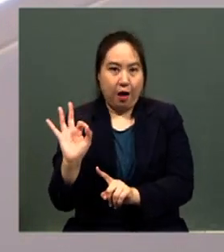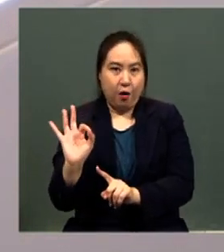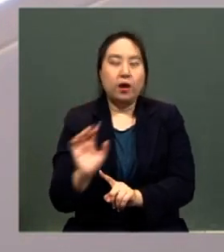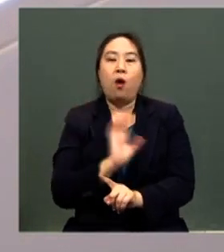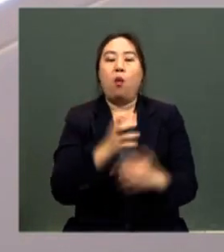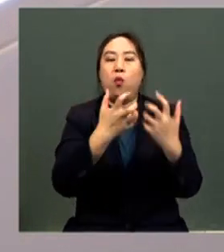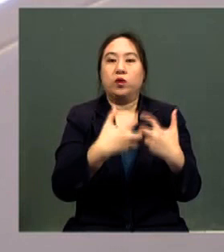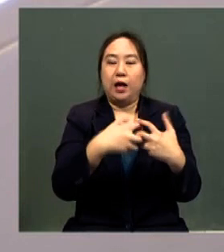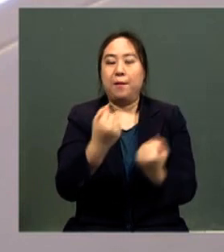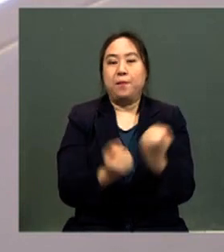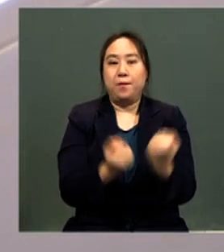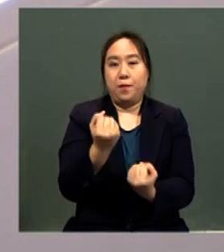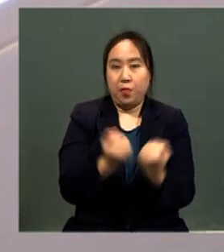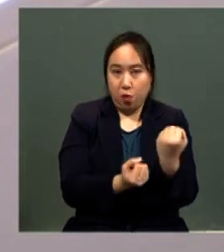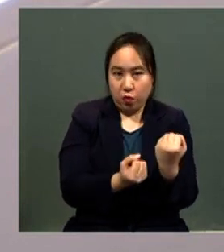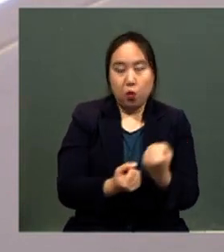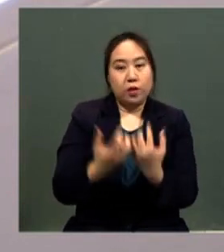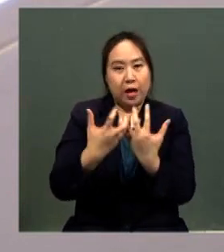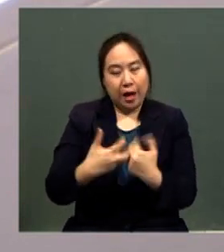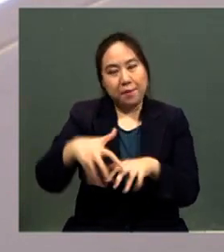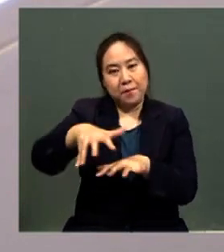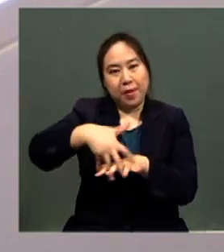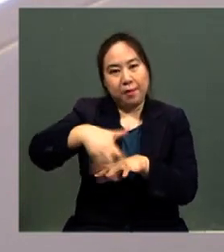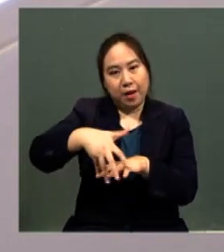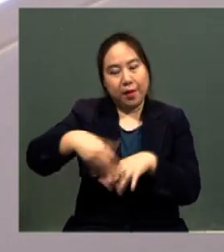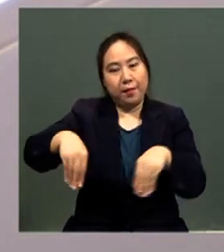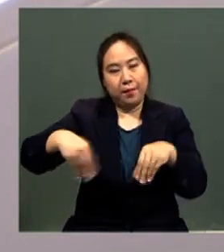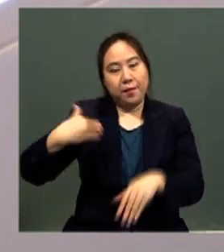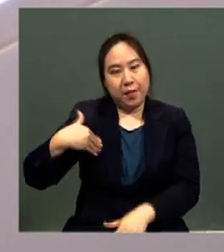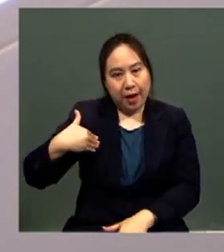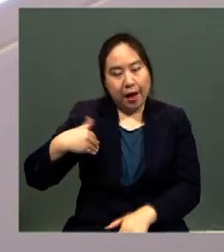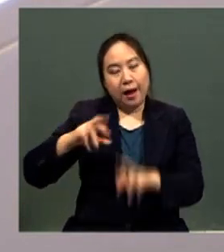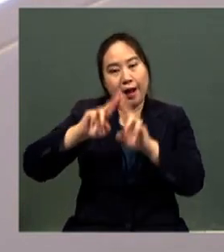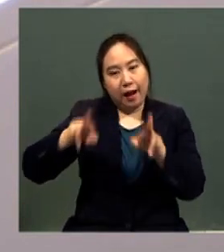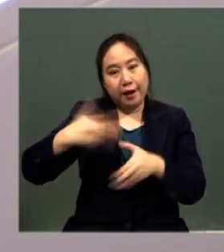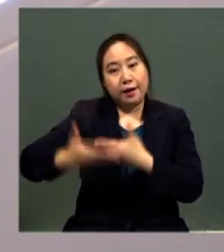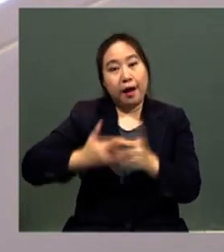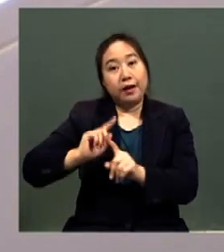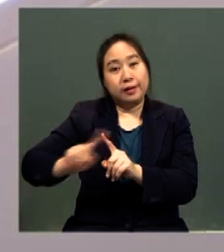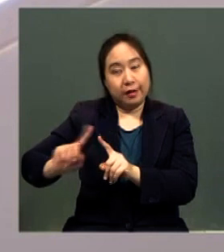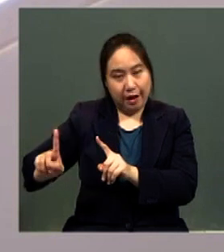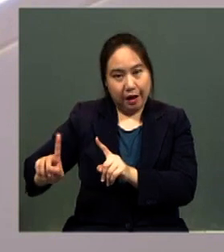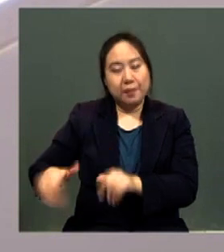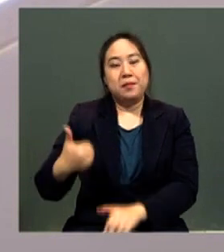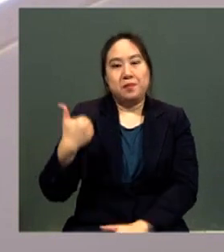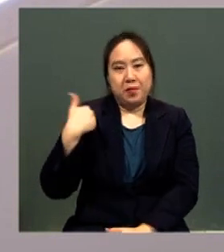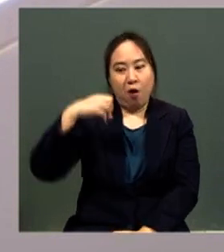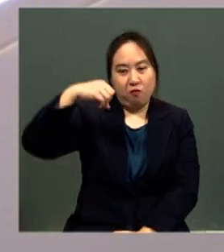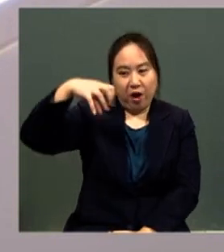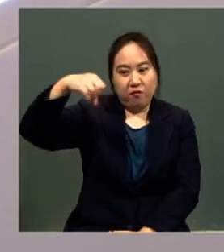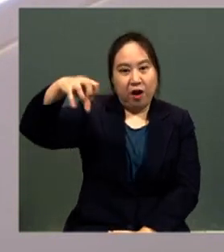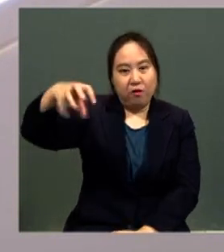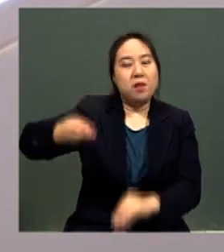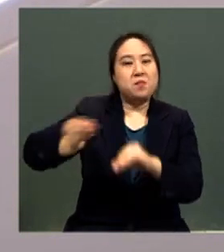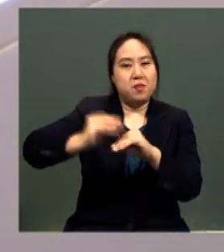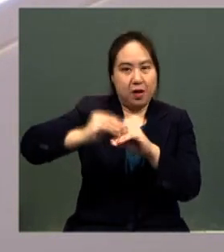าหกรรมยานยนต์อุตสาหกรรมสิ่งทอห้างสรรพสินค้าต่างๆนะครับก็จะมีการปรับตัวมีการใช้ไฟฟ้ามากขึ้นนั่นก็เป็